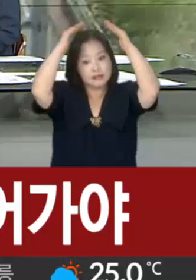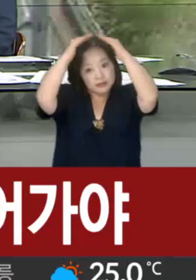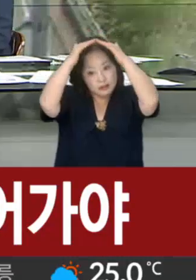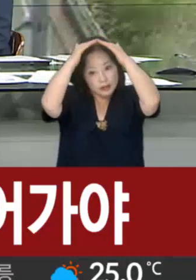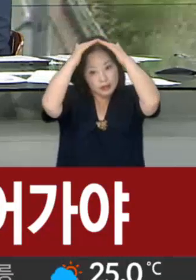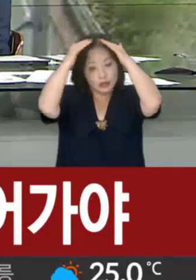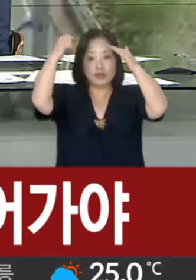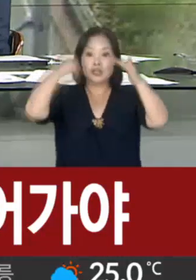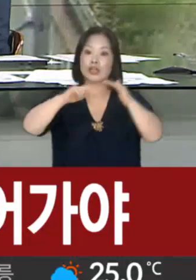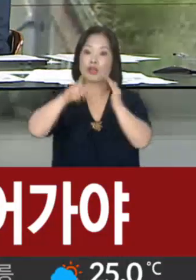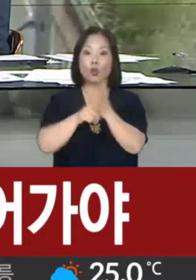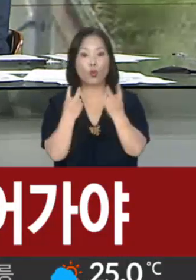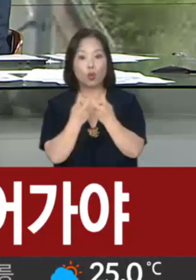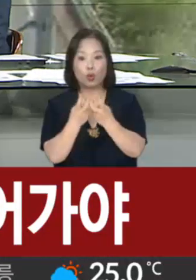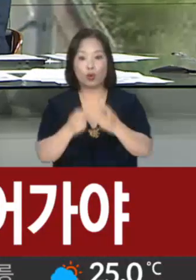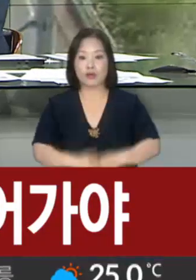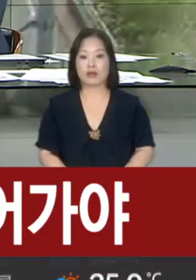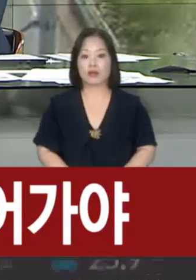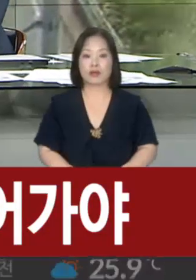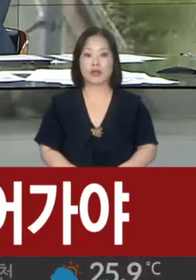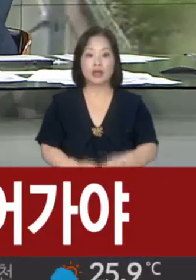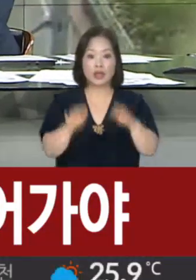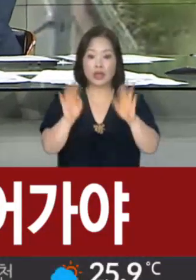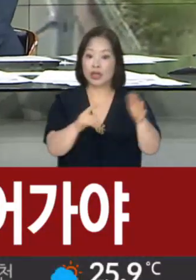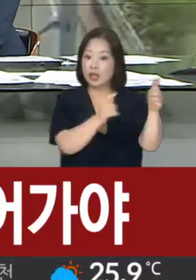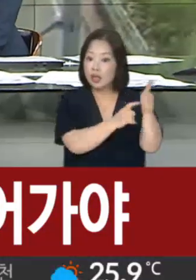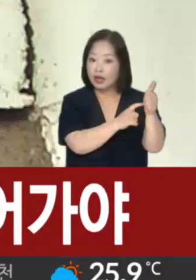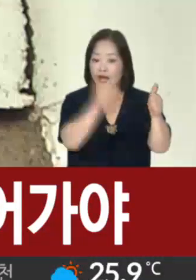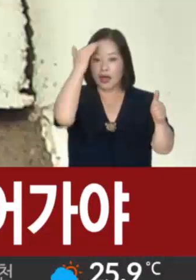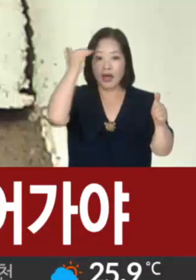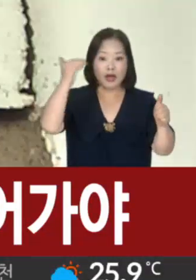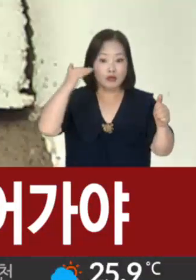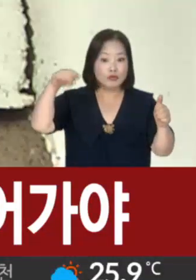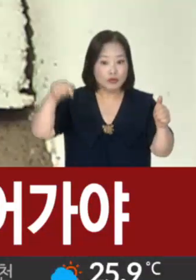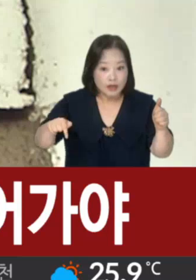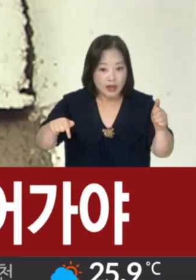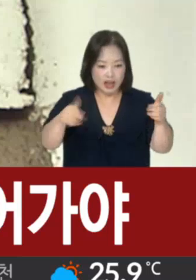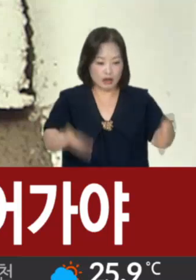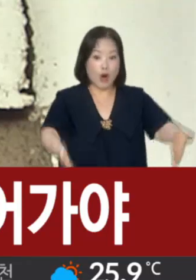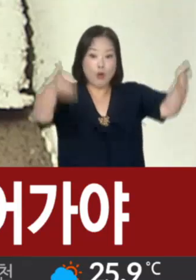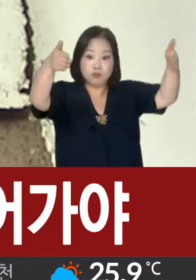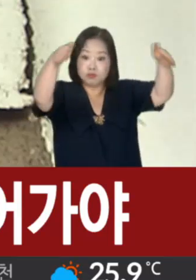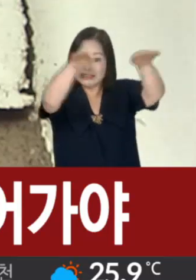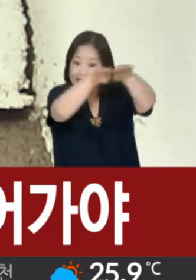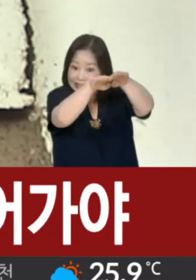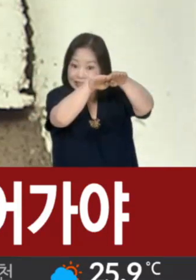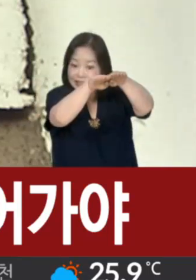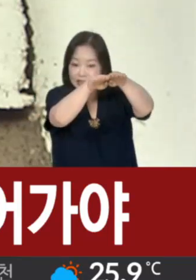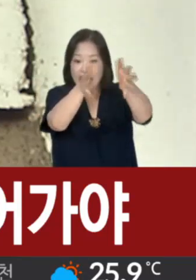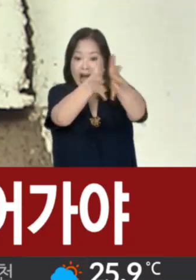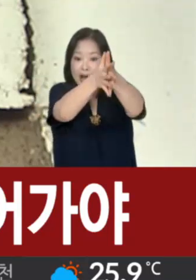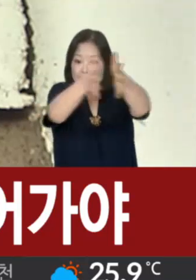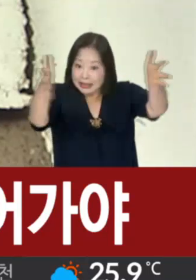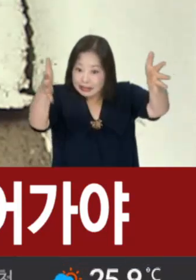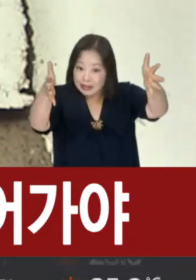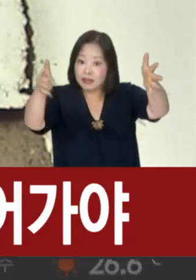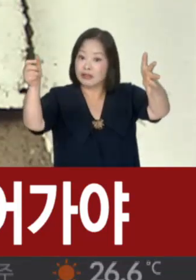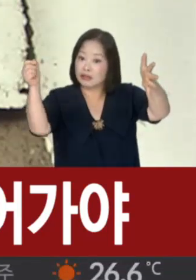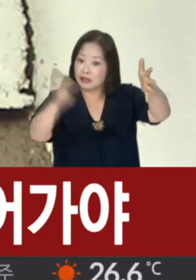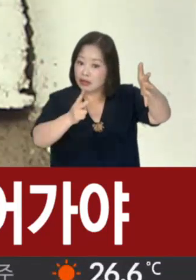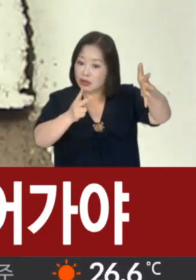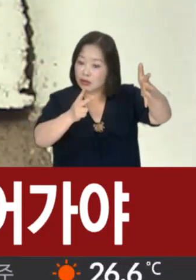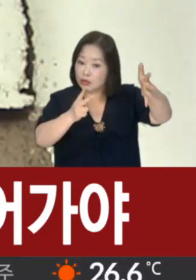느꼈다면 어떻게 대처를 해야 할까요? 네, 지금 뭐 우리나라의 이제 대부분의 이제 건물들이 이제 공동주택, 아파트라든가 뭐 이런